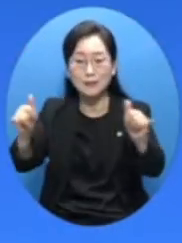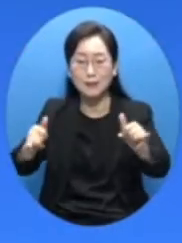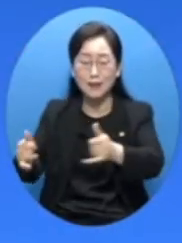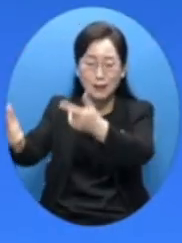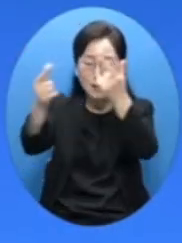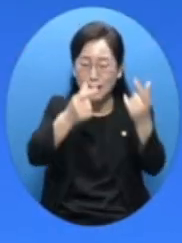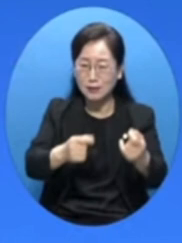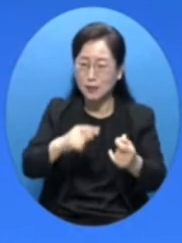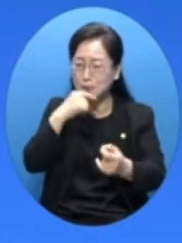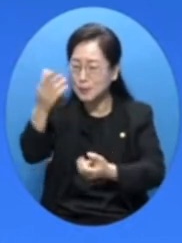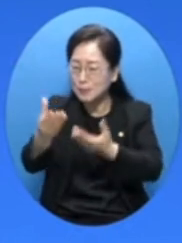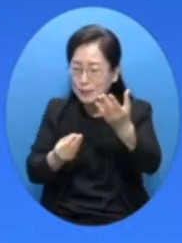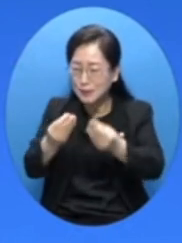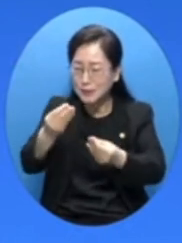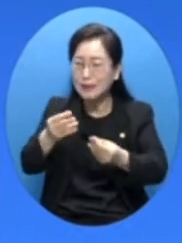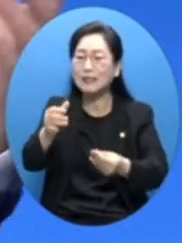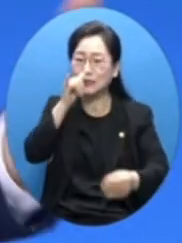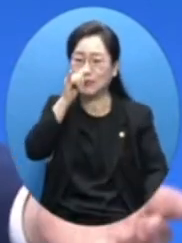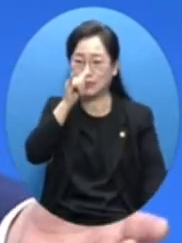뭔가 빚이 있습니다.